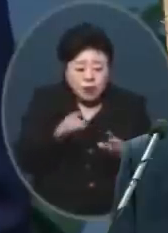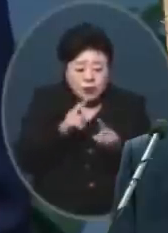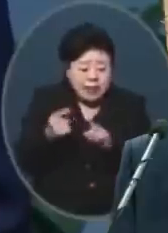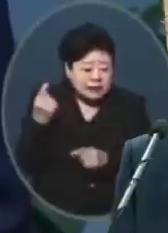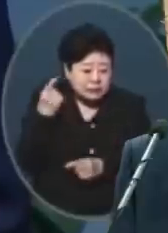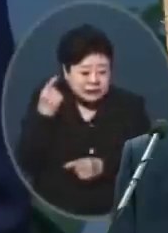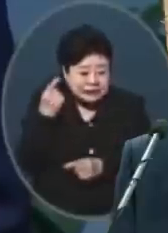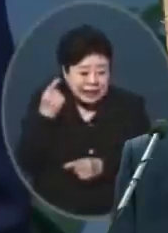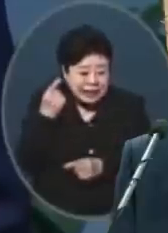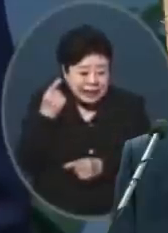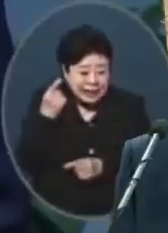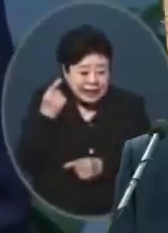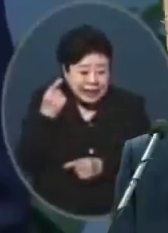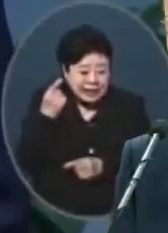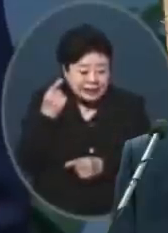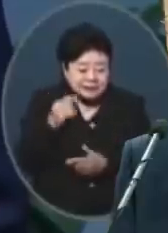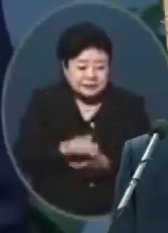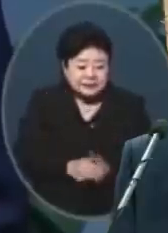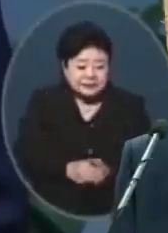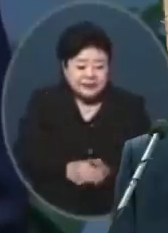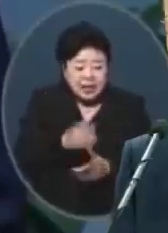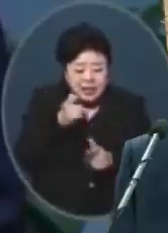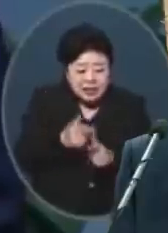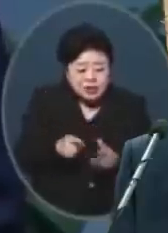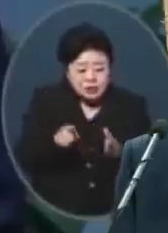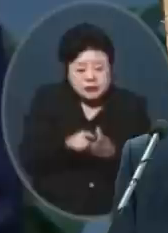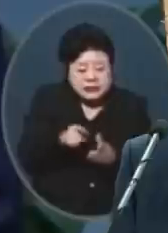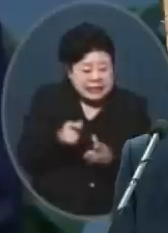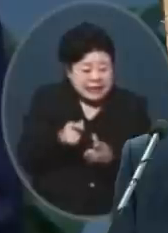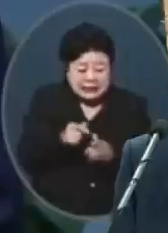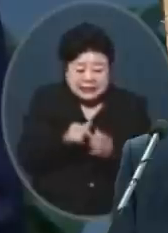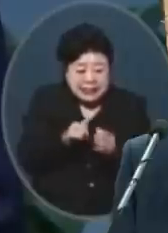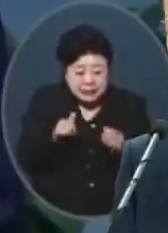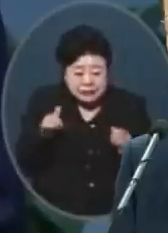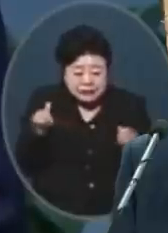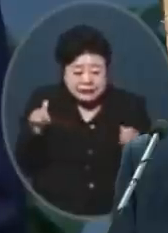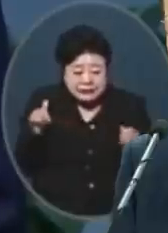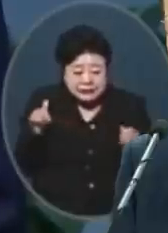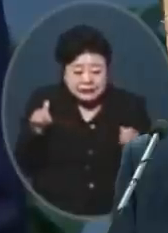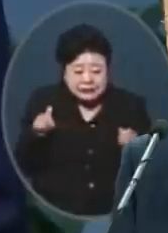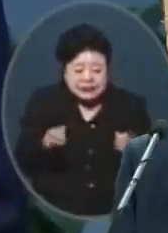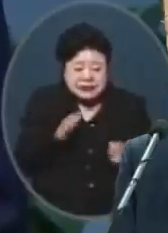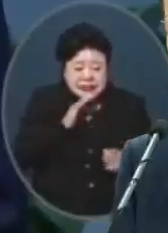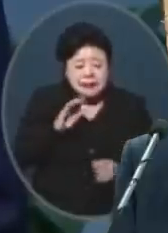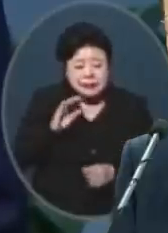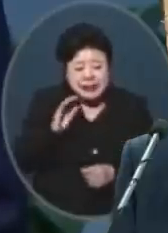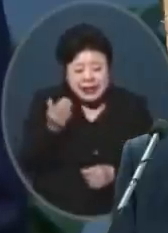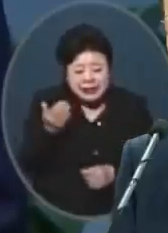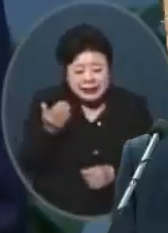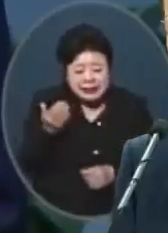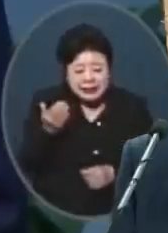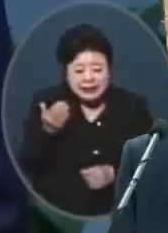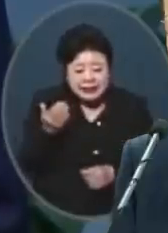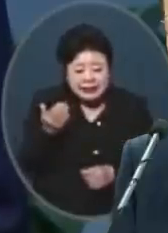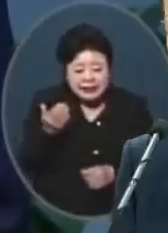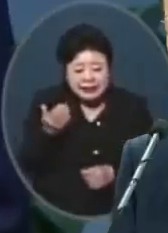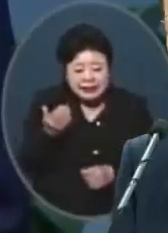말씀을 듣는 사람 중에 예수를 믿지 않는 사람은 참된